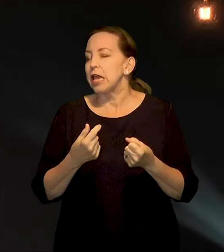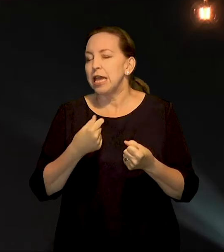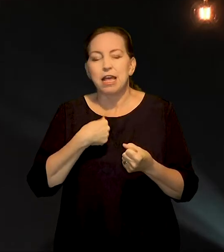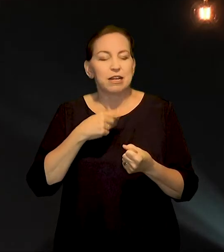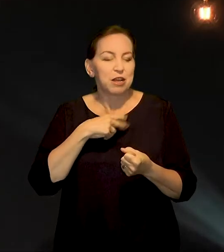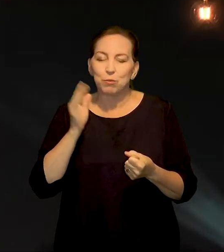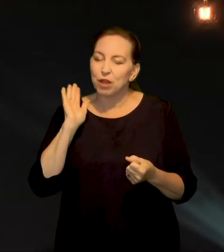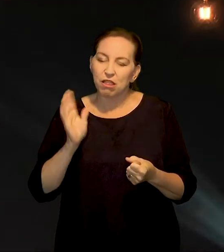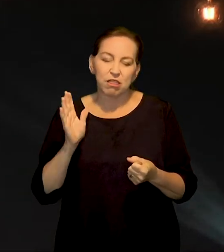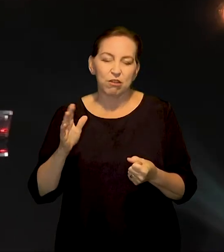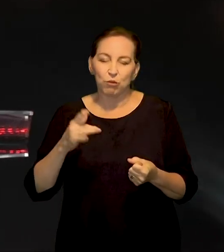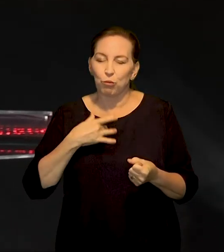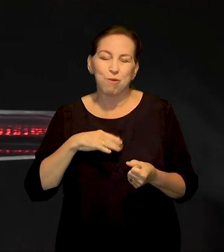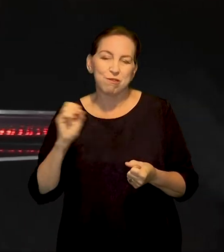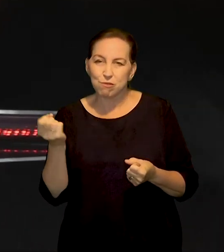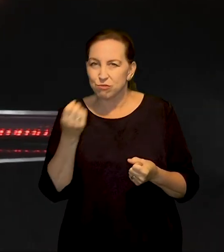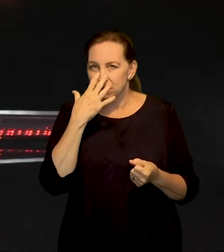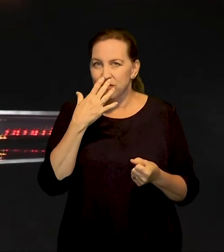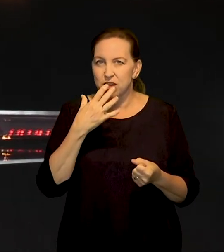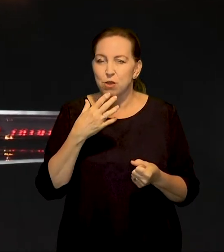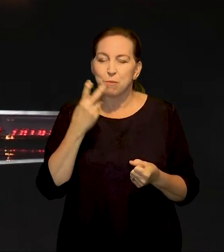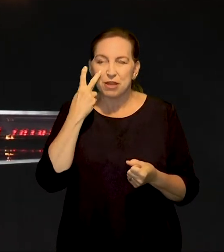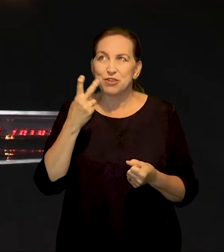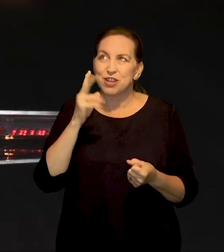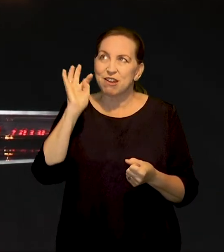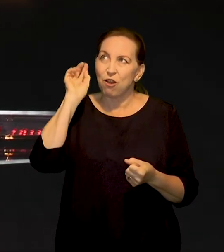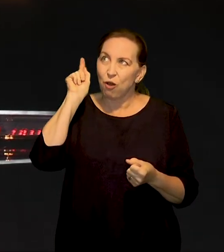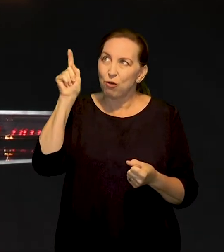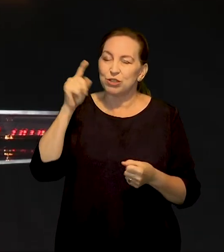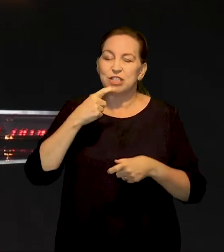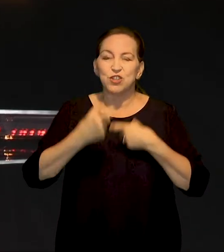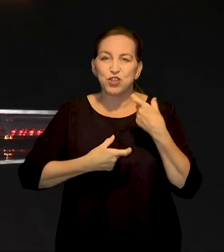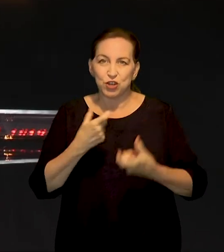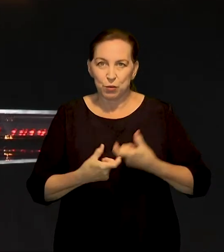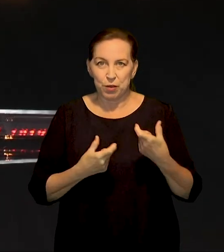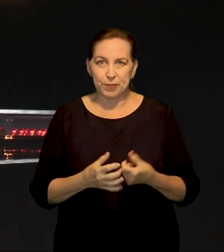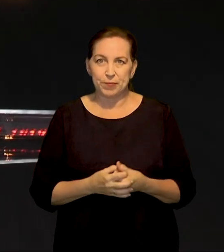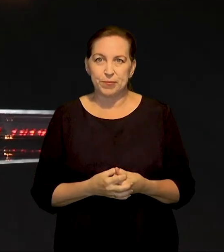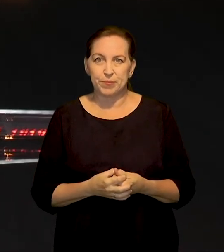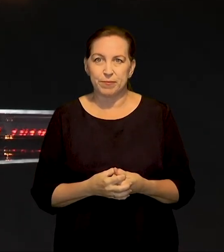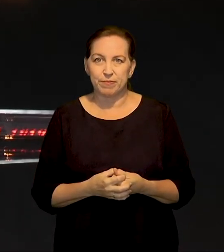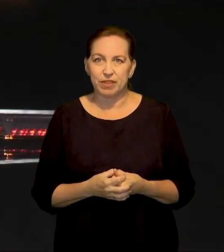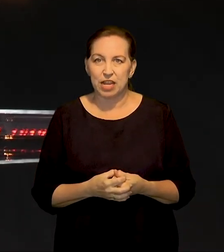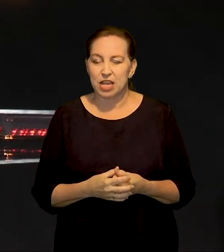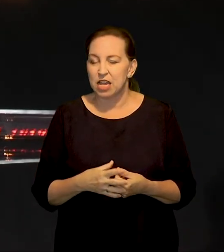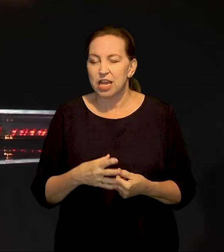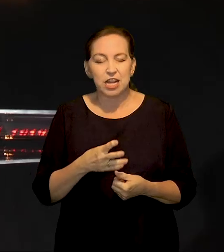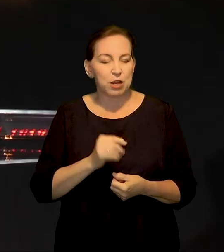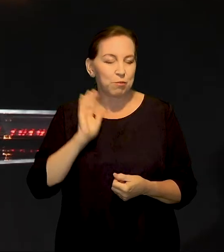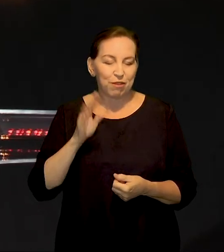Upodobało się panu winnicy, by ci z godziny 17 doświadczyli zbawienia duszy, tak samo jak ci,